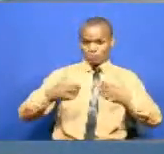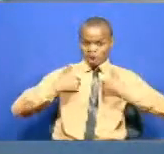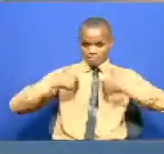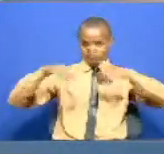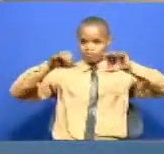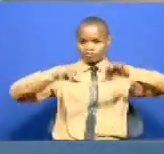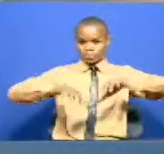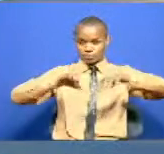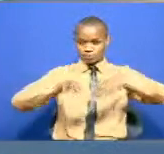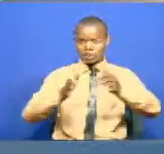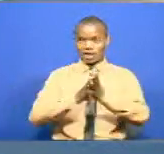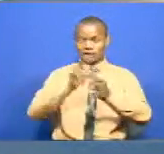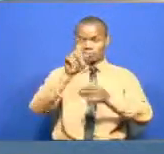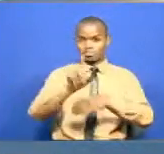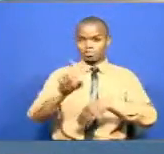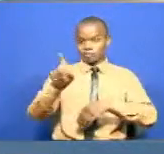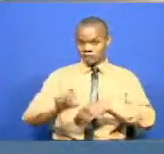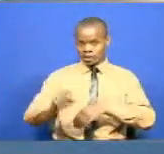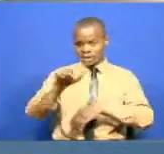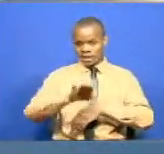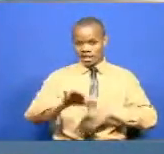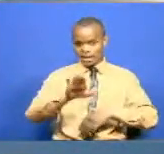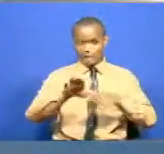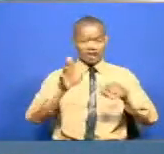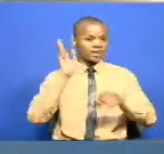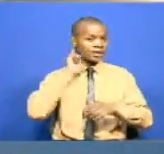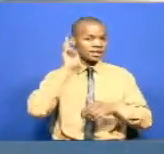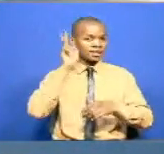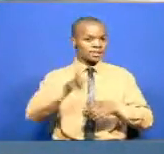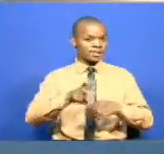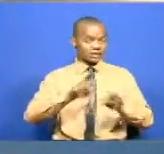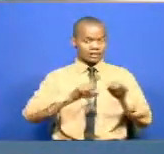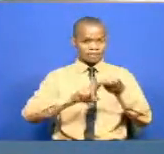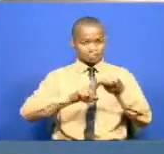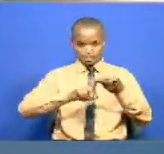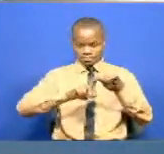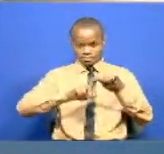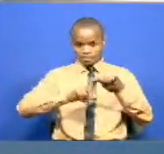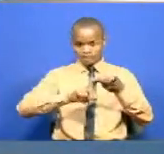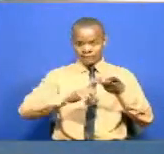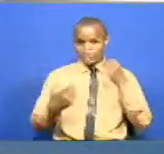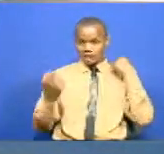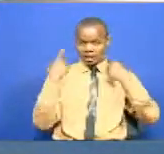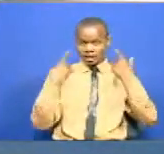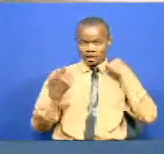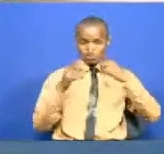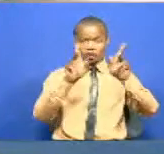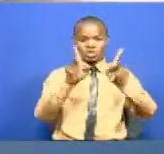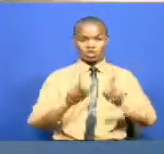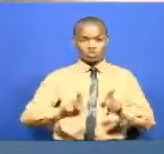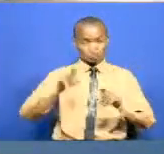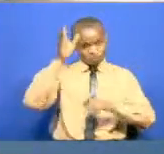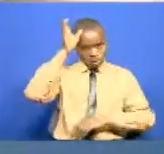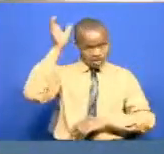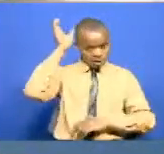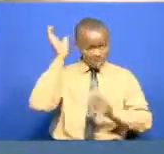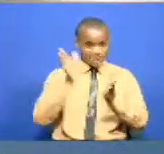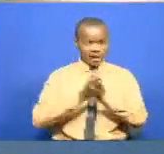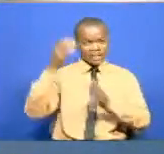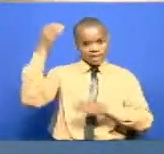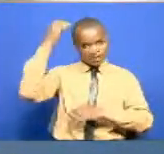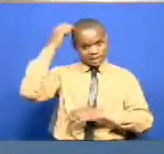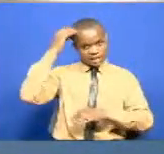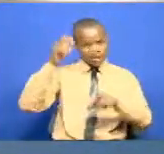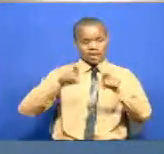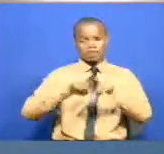na ngurumo za radi katika maeneo ya Kisii, Kericho, Kisumu, Eldoret, Kakamega na vile vile Kitale. Maeneo ya Lodwar vile